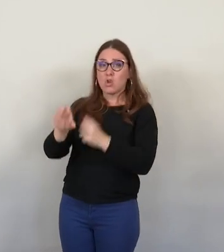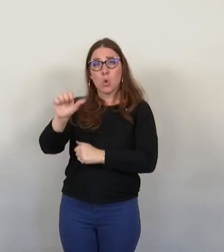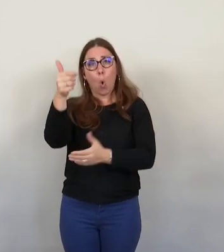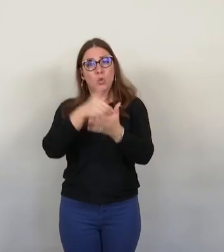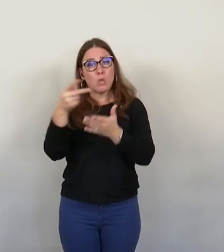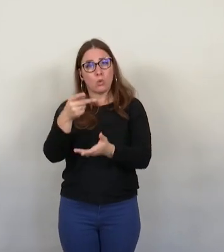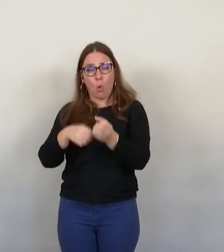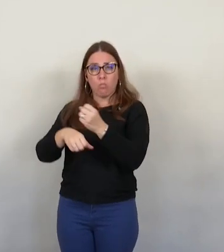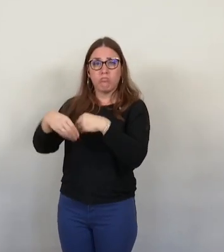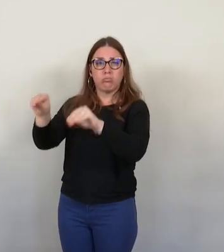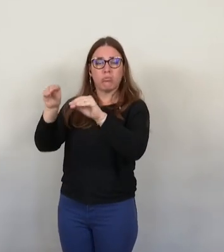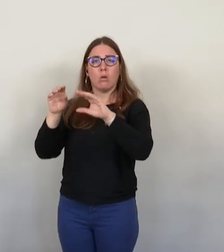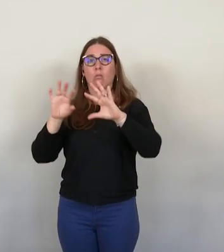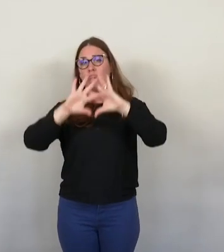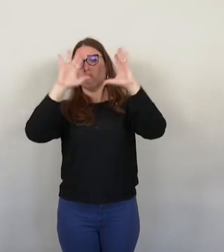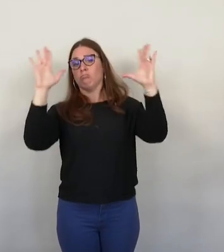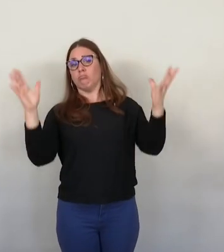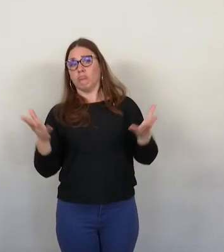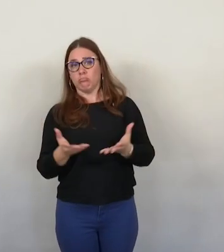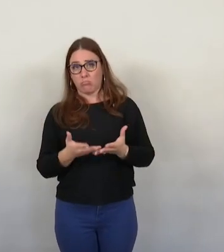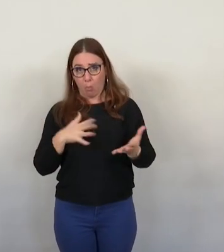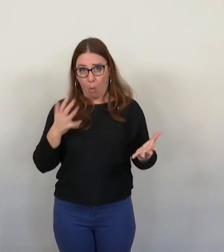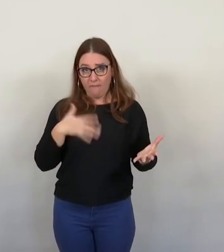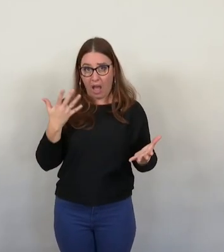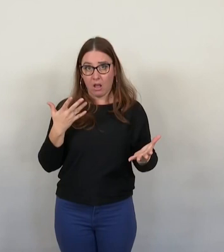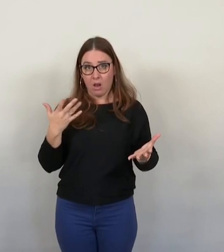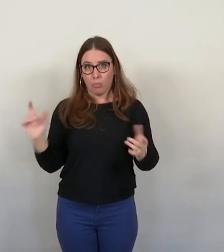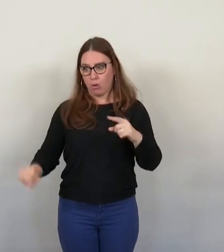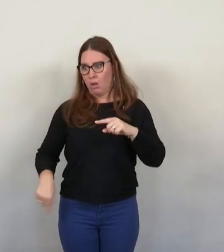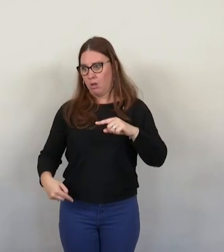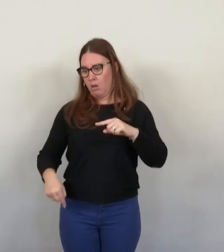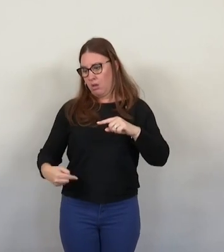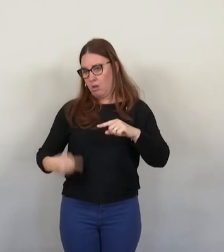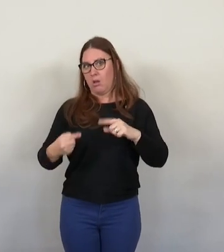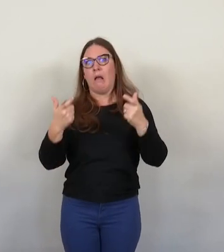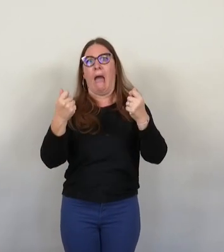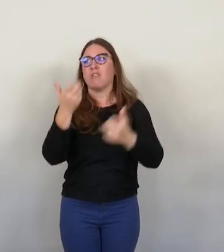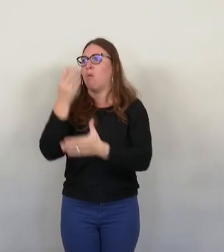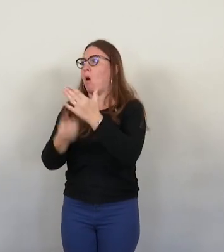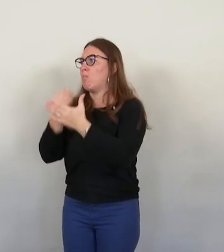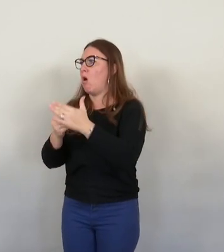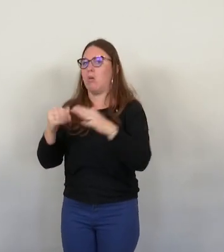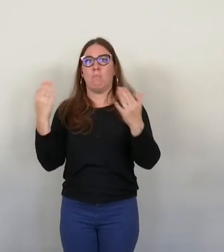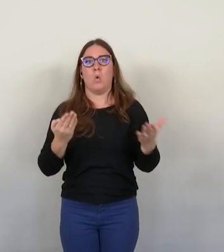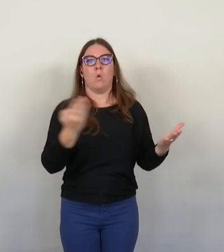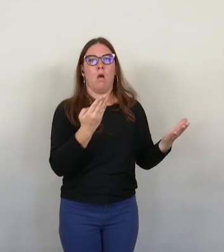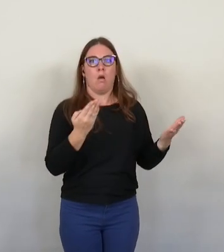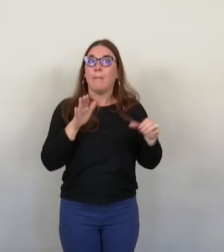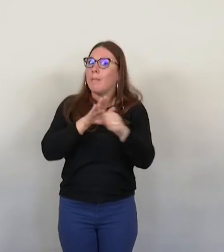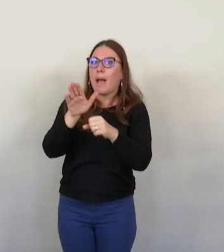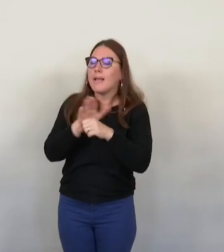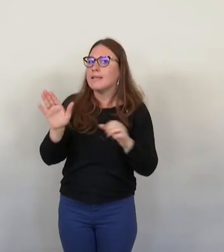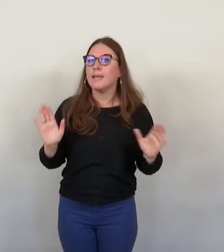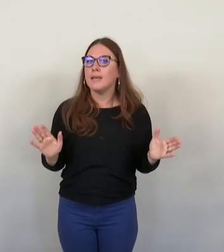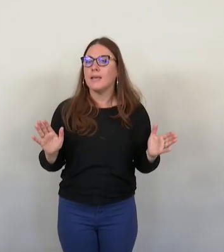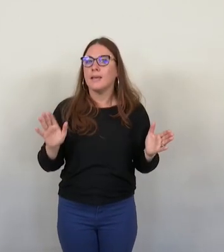millions d'euros tout ça pour renflouer la caisse parce qu'il manque de sous mais ça ne suffit pas